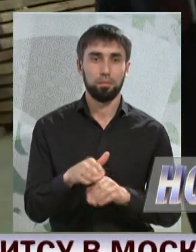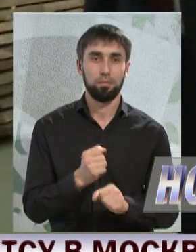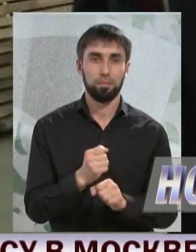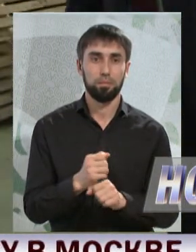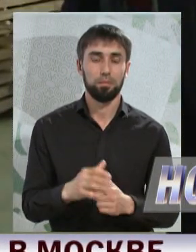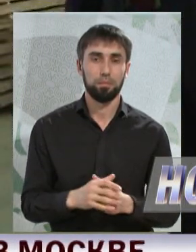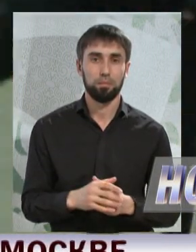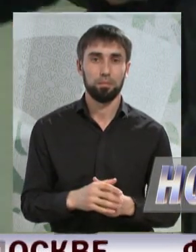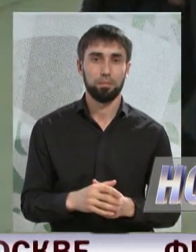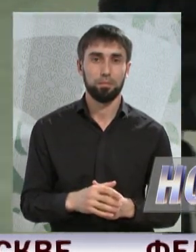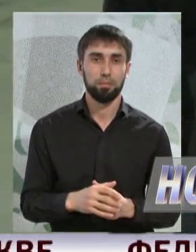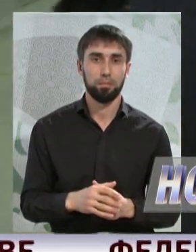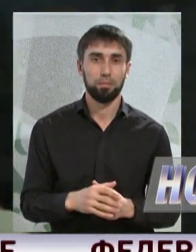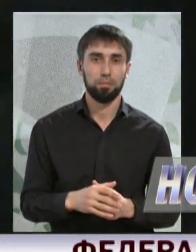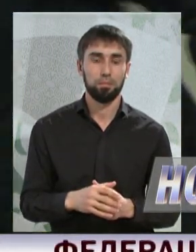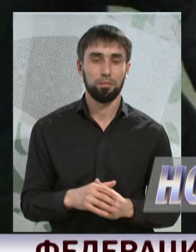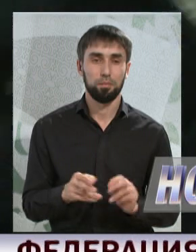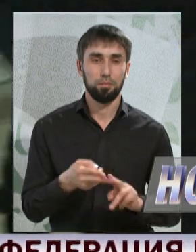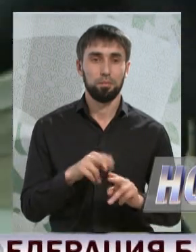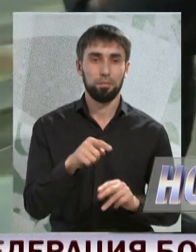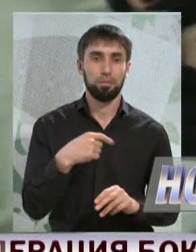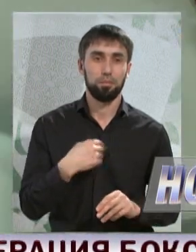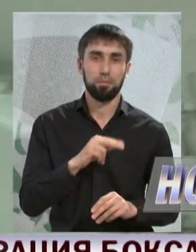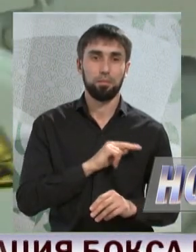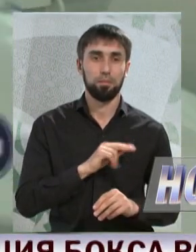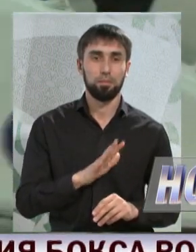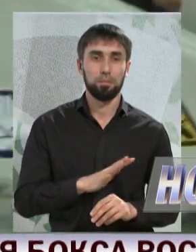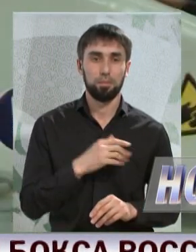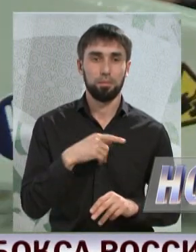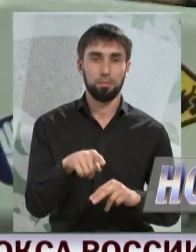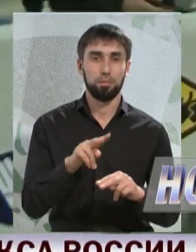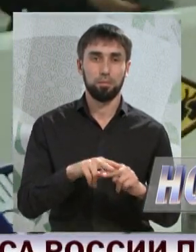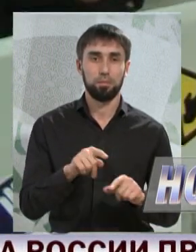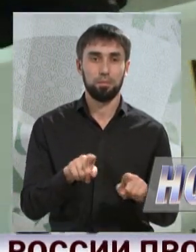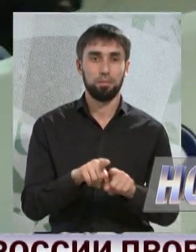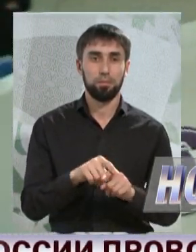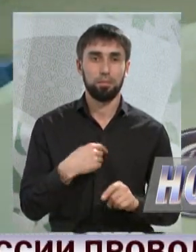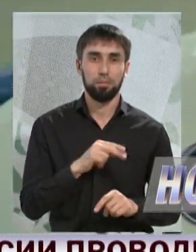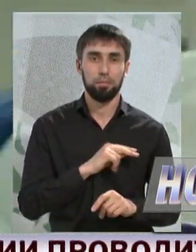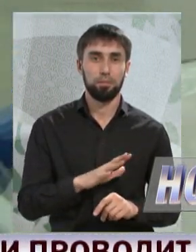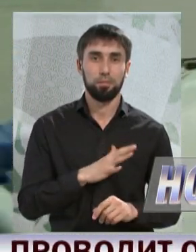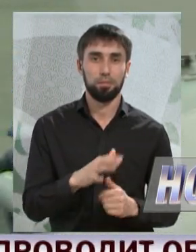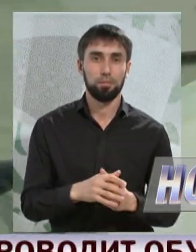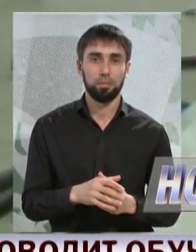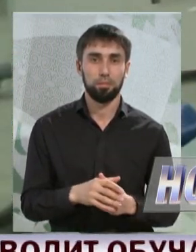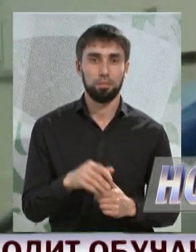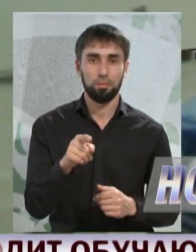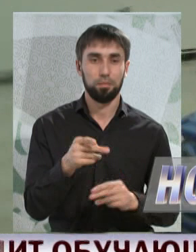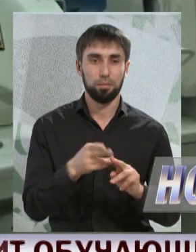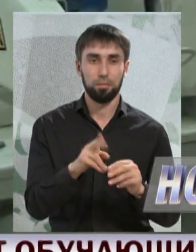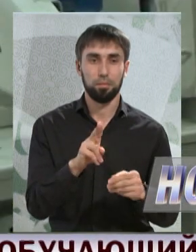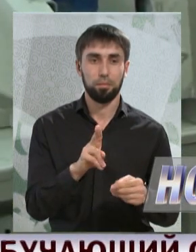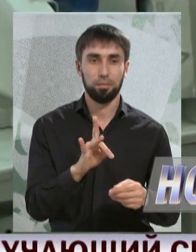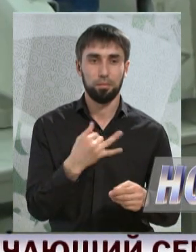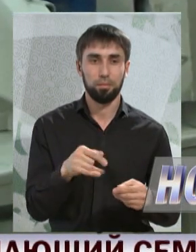Оно все уже запущено. Обрезано. Это как раз маятник. Вот я на нем работаю. Вот, чтобы обрезать его. Обрезается вот эти вот края, чтобы вот